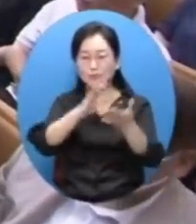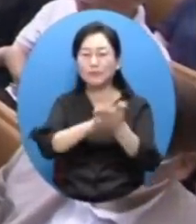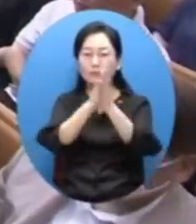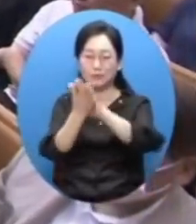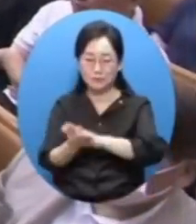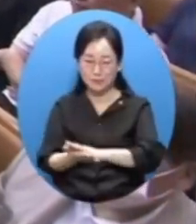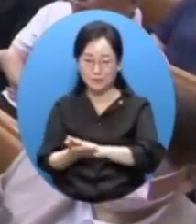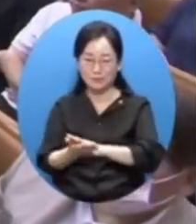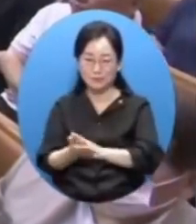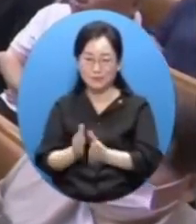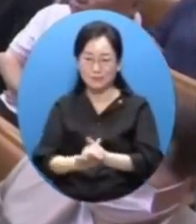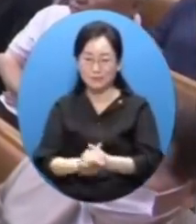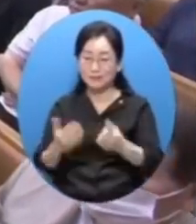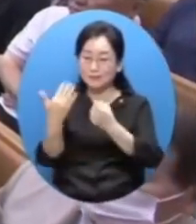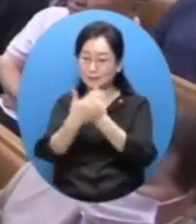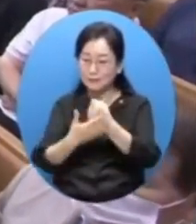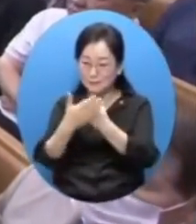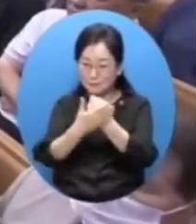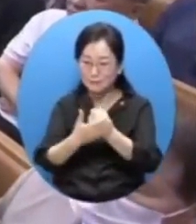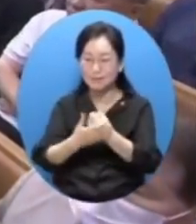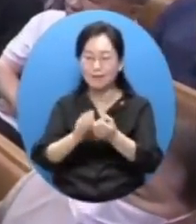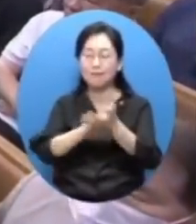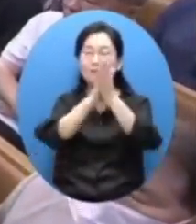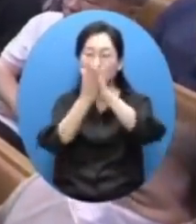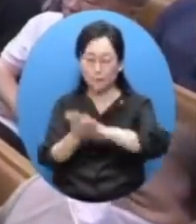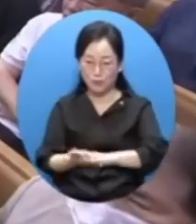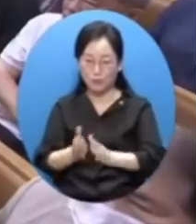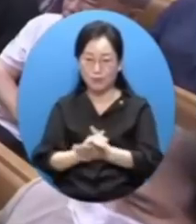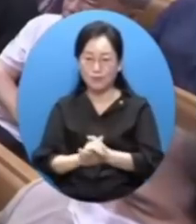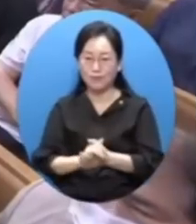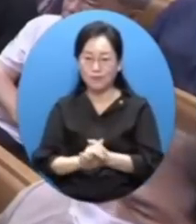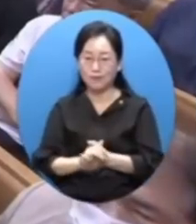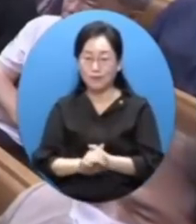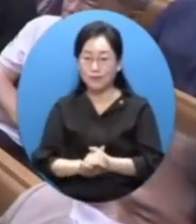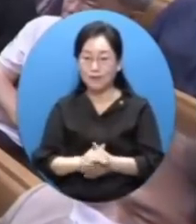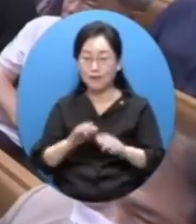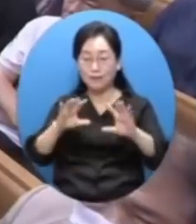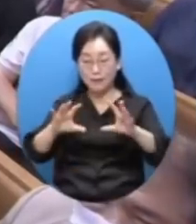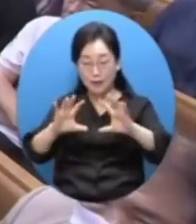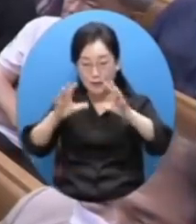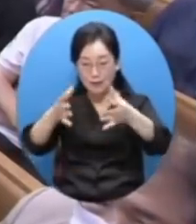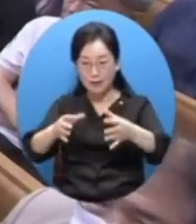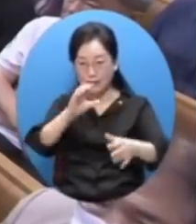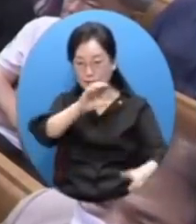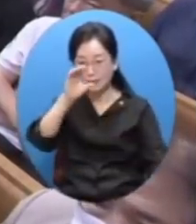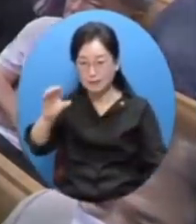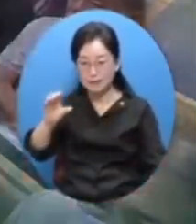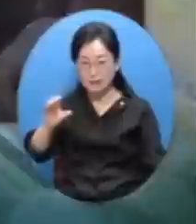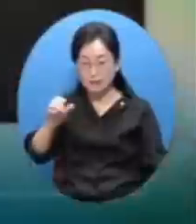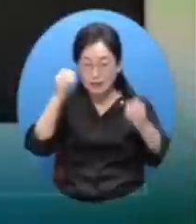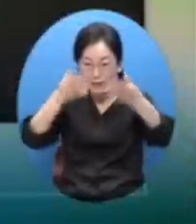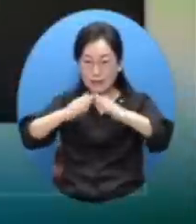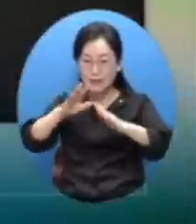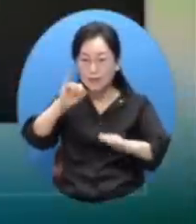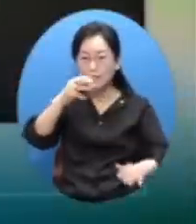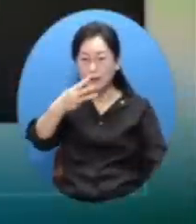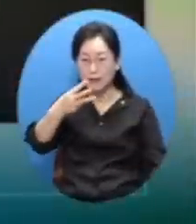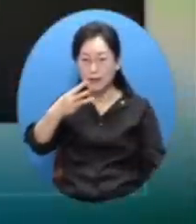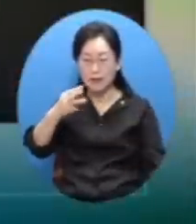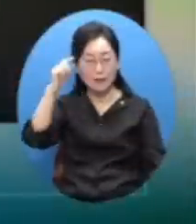것입니다. 은혜의 삶으로 바뀌어지는 것입니다. 세계 대학생 선교의 CCC 창설자 빌 브라이트 박사님이 계십니다.